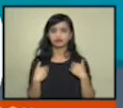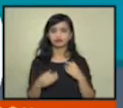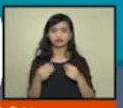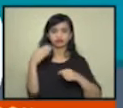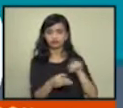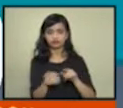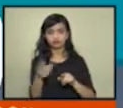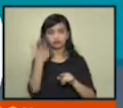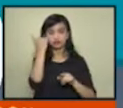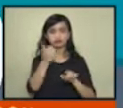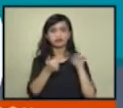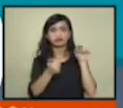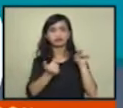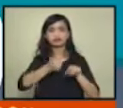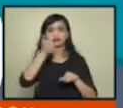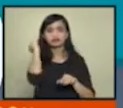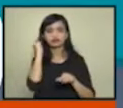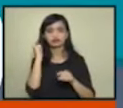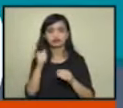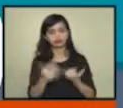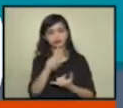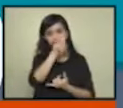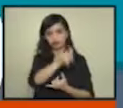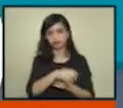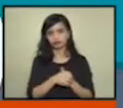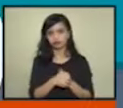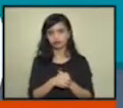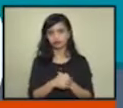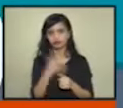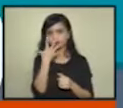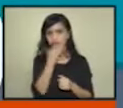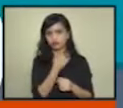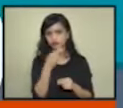bangko. Ayaw niya kami magbigyan. So,